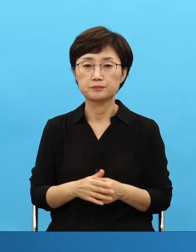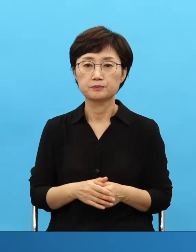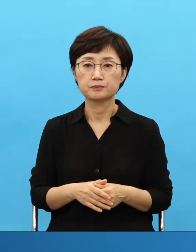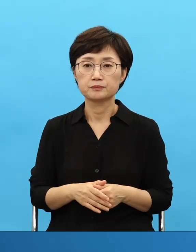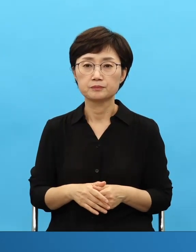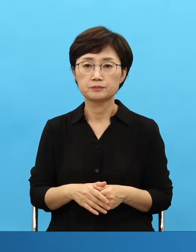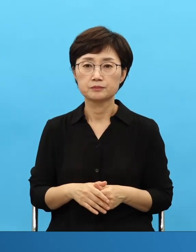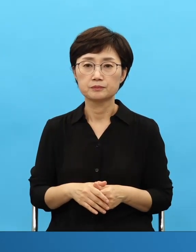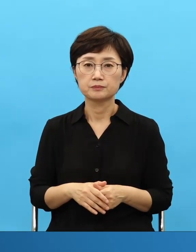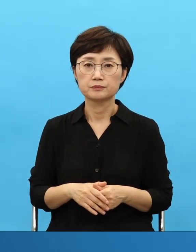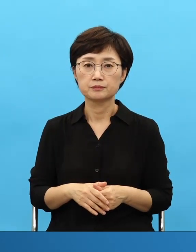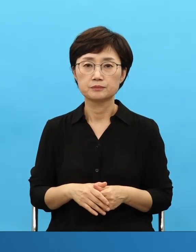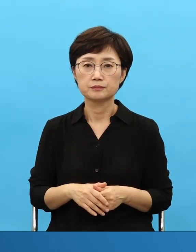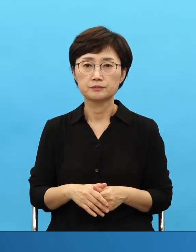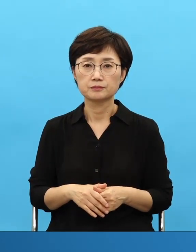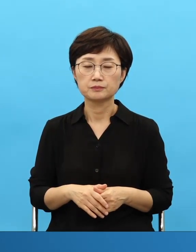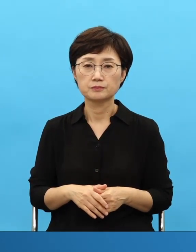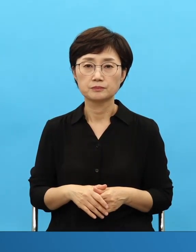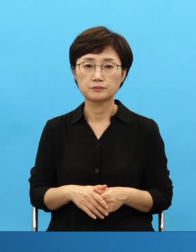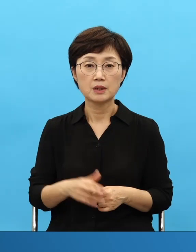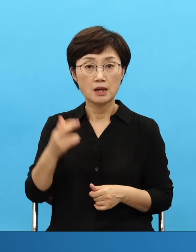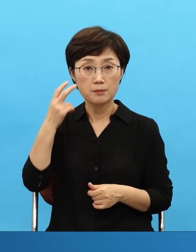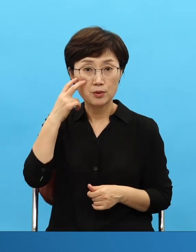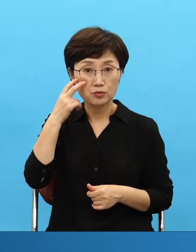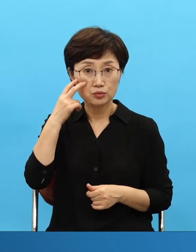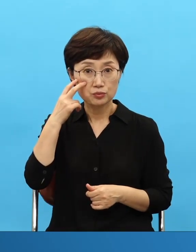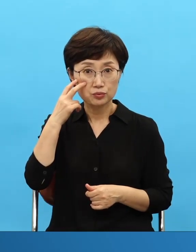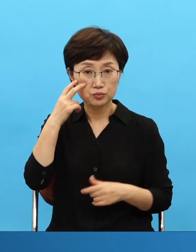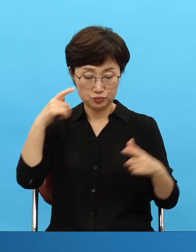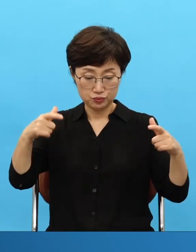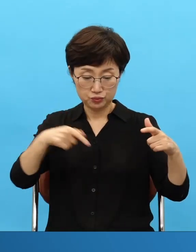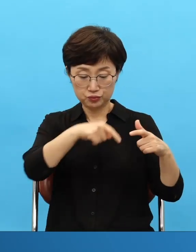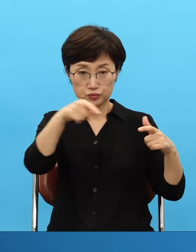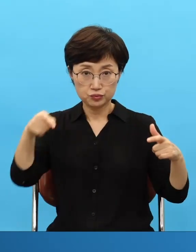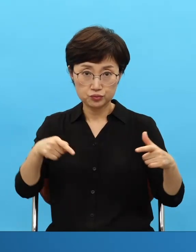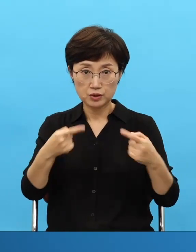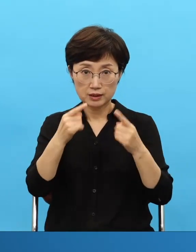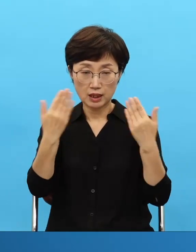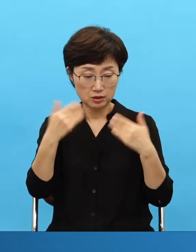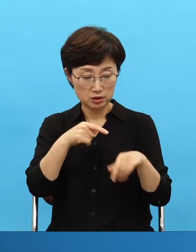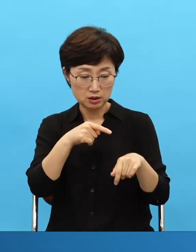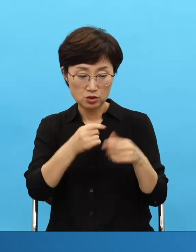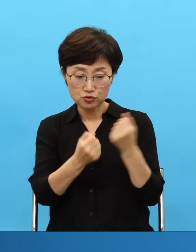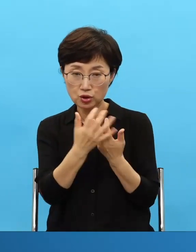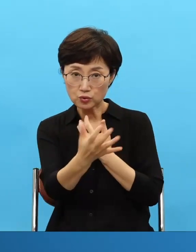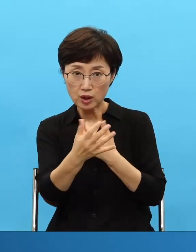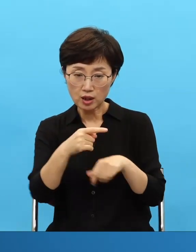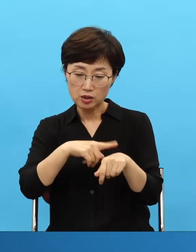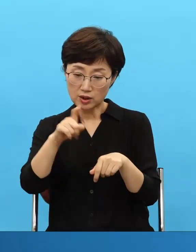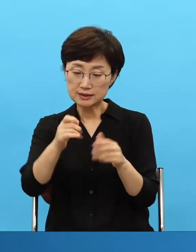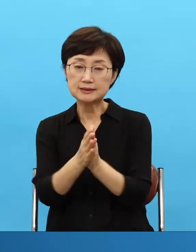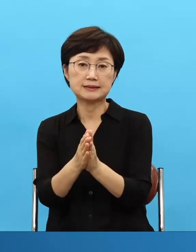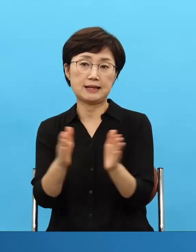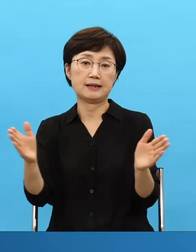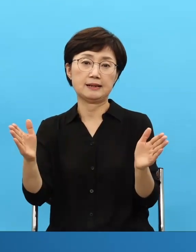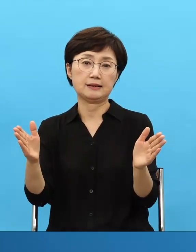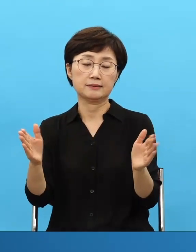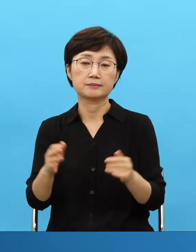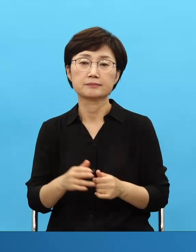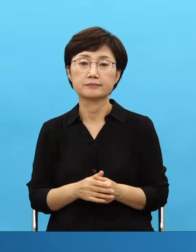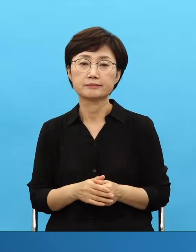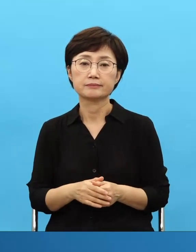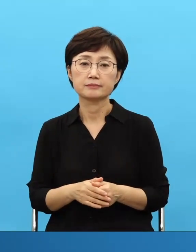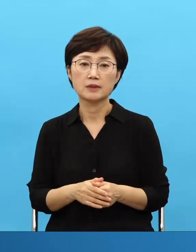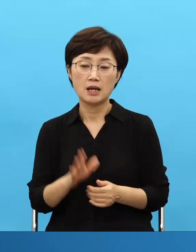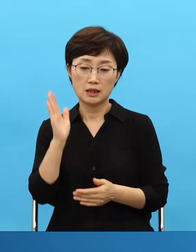같은 장소에서 진행됩니다. 미주대학 수련회 메시지도 1강이 오전 11시, 2강이 오후 2시 45분에